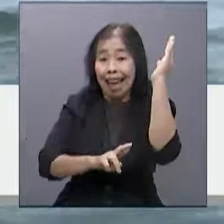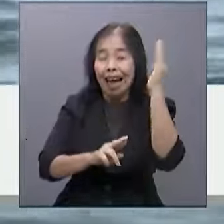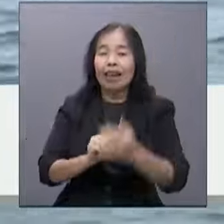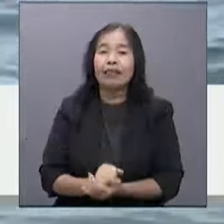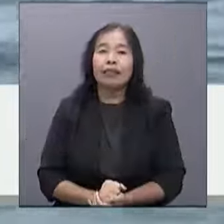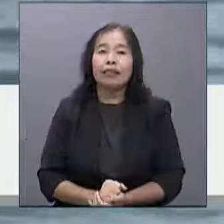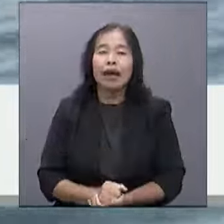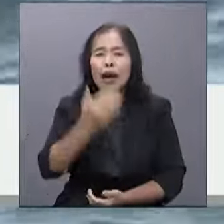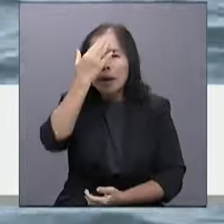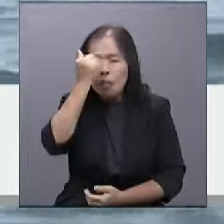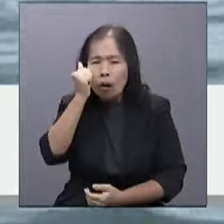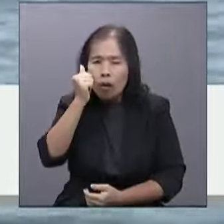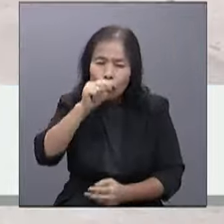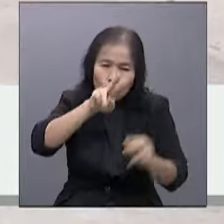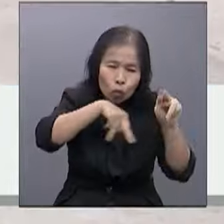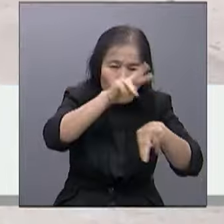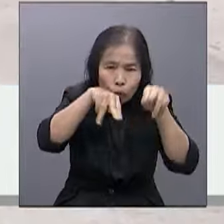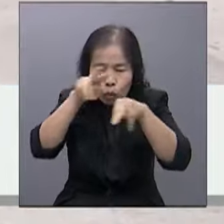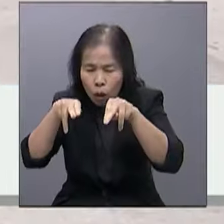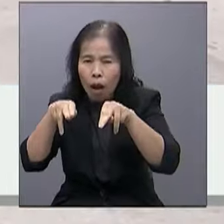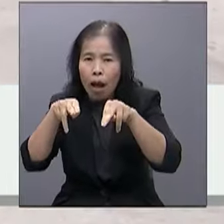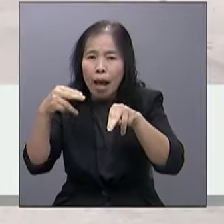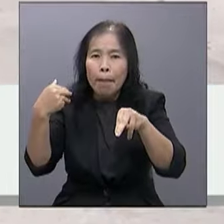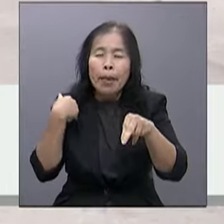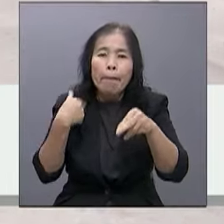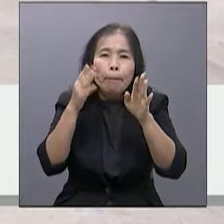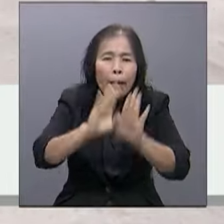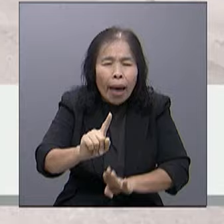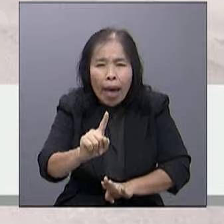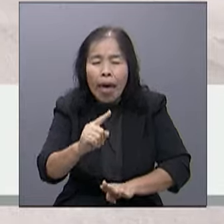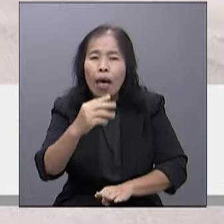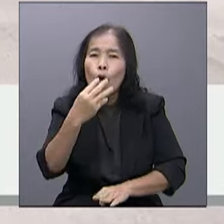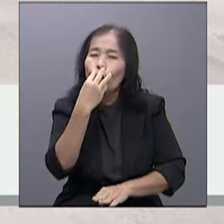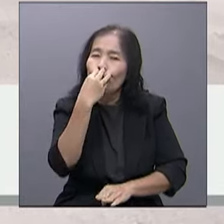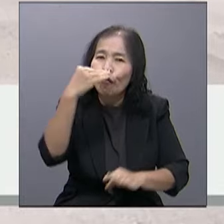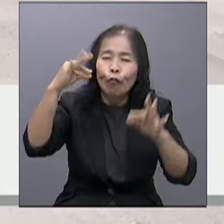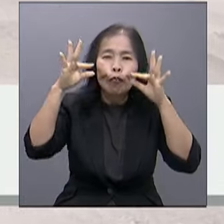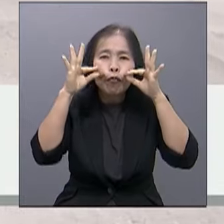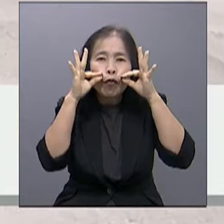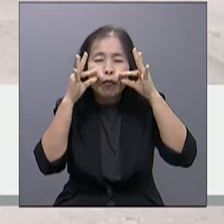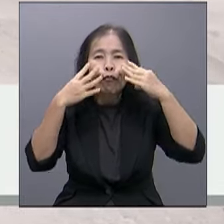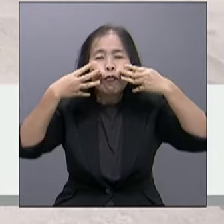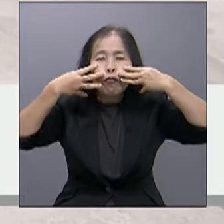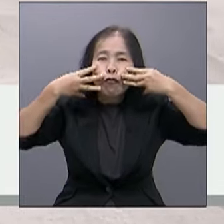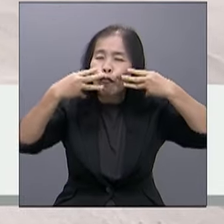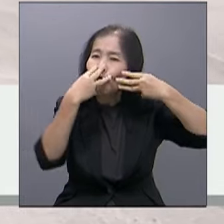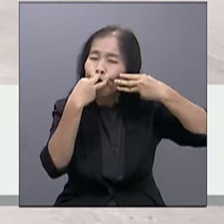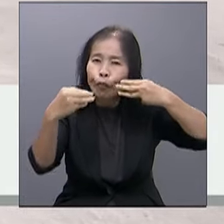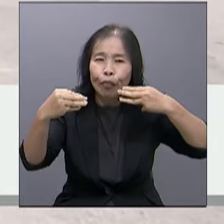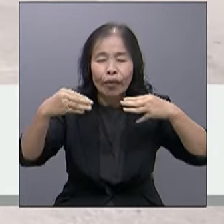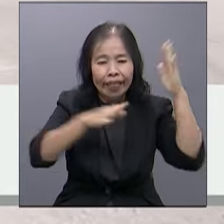การติดตามสำรวจจำนวนและพฤติกรรมของพยูรในแหล่งหญ้าทะเลเกาะมุกหาดหยงลำในวันที่ 5